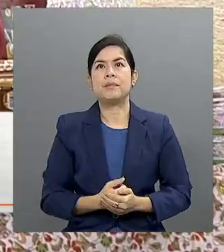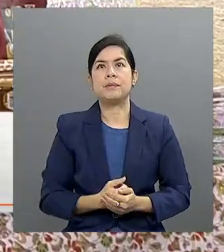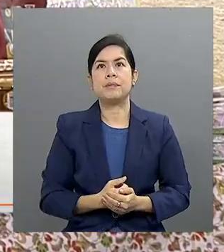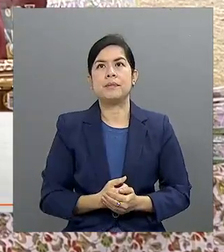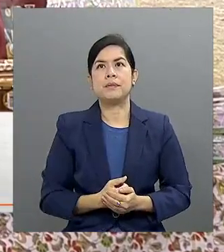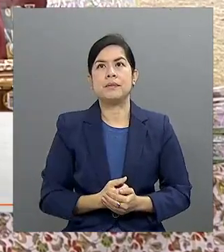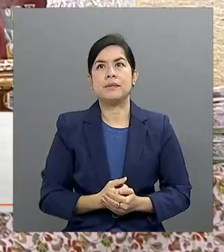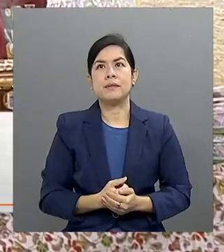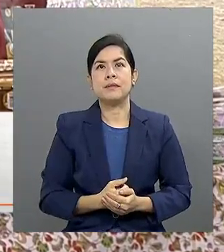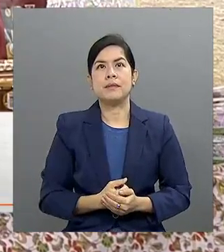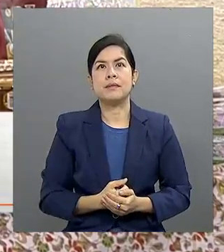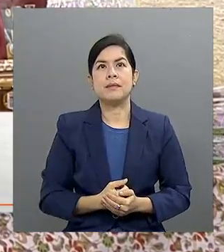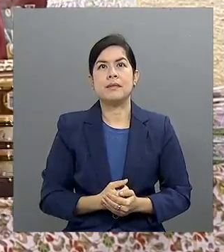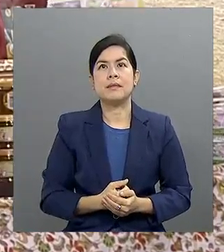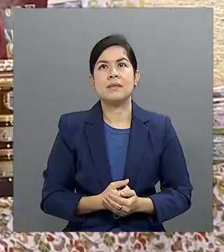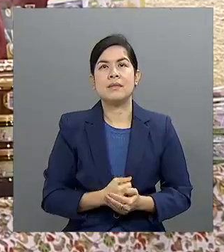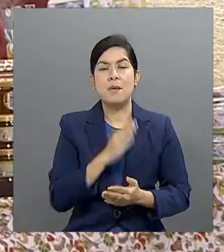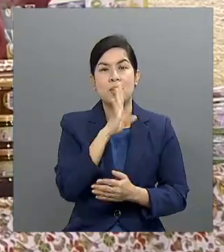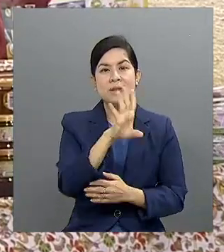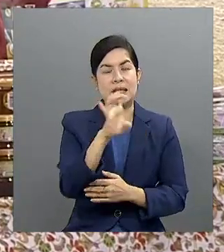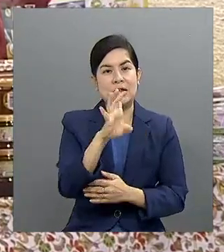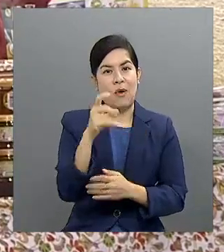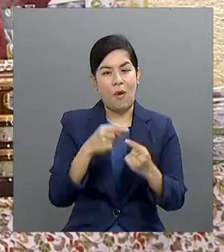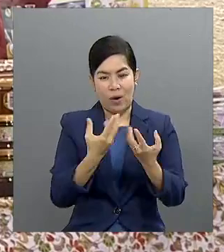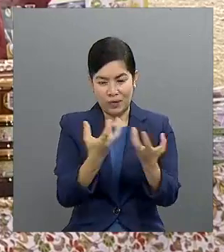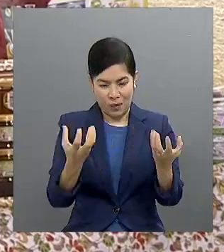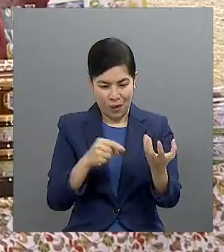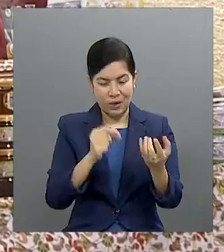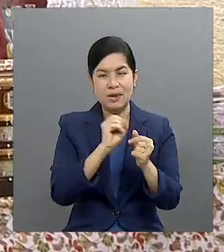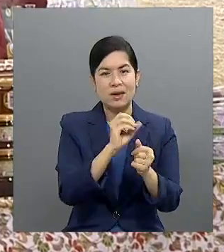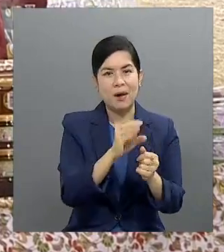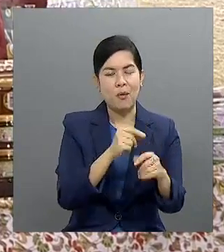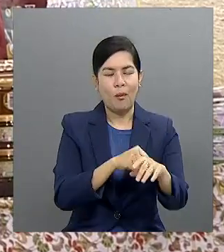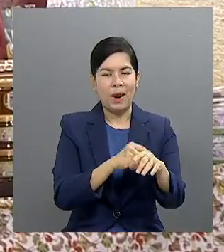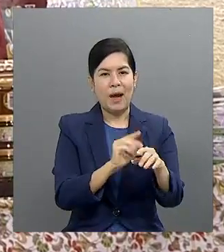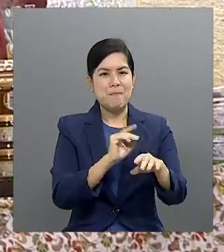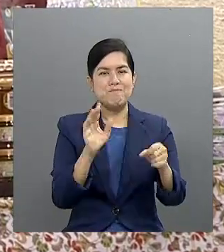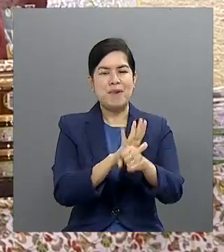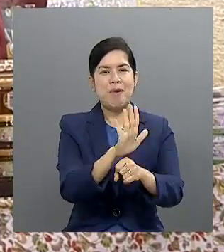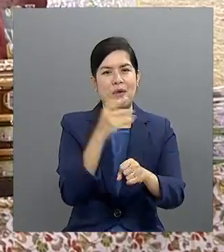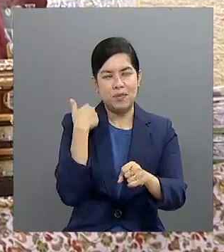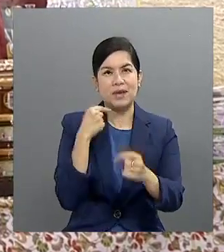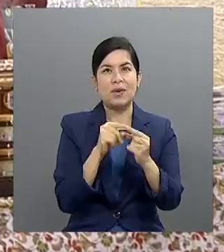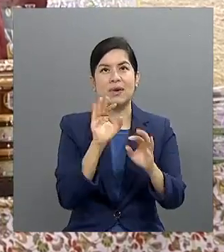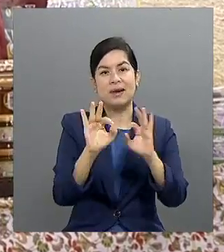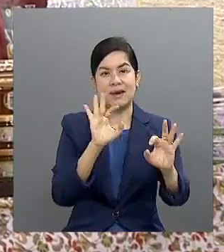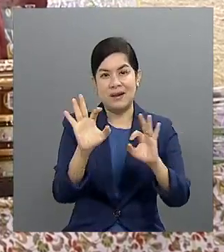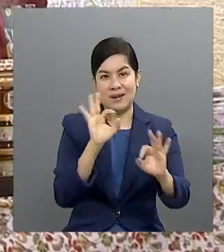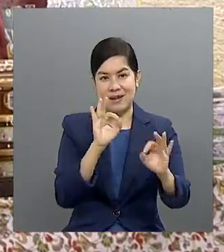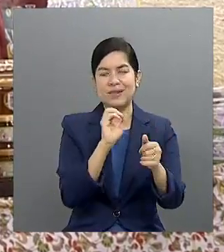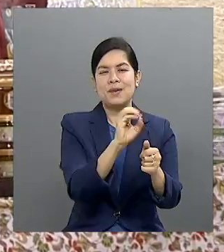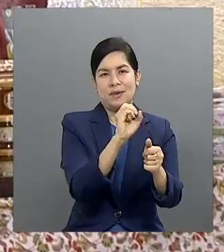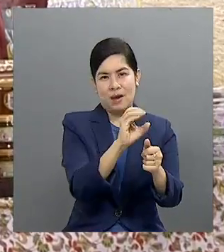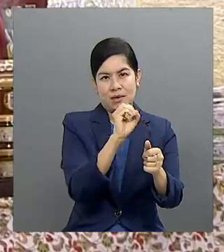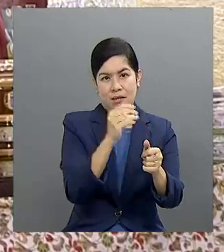น ี้ ก็เลย เวลาอาจจะต้องถึงไปบ่าย2 400กว่าเจ้านี่ต้องใช้เวลาขออยู่ภูเก็ตเพิ่มอีกสัก4อาทิตย ์ ใช่มั้ยฮะแต่วันนี้ท่านผอ.และทีมงานย